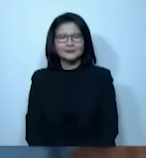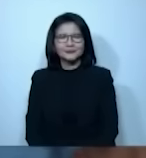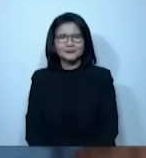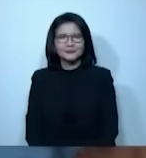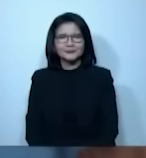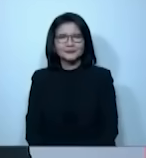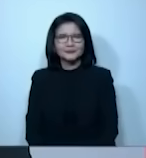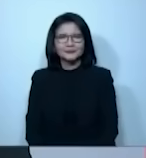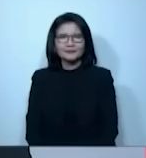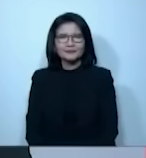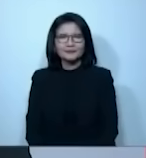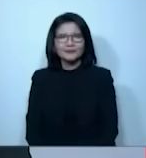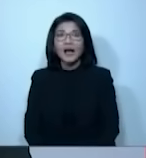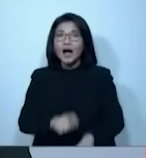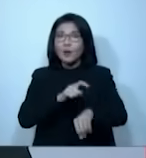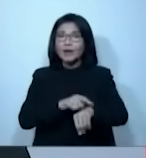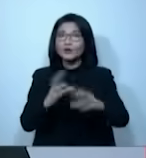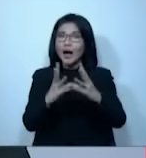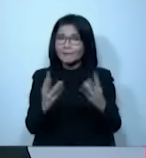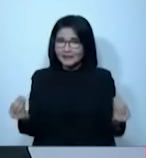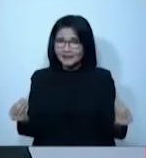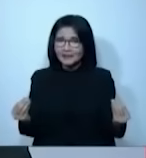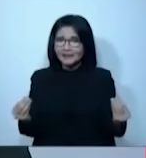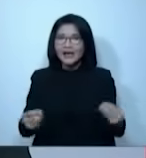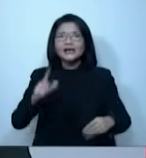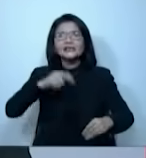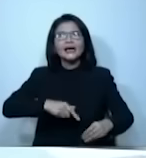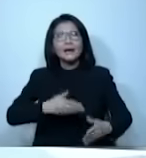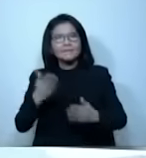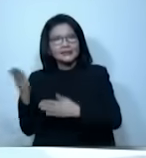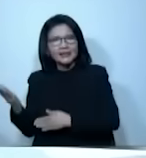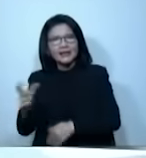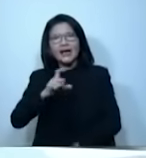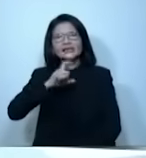iniik waktu anda habis bapak dan selanjutnya kami